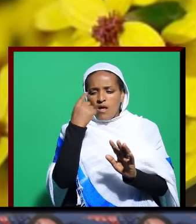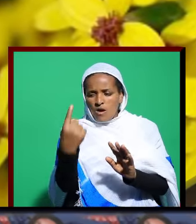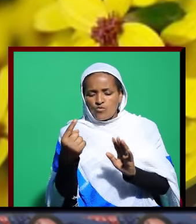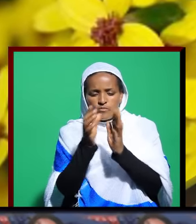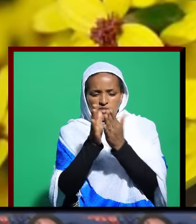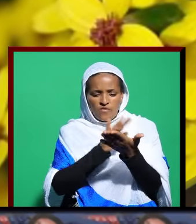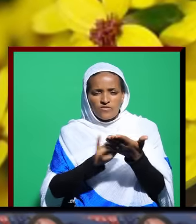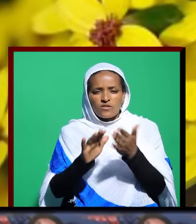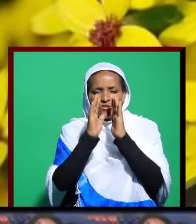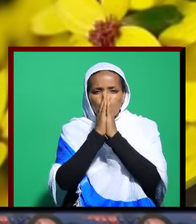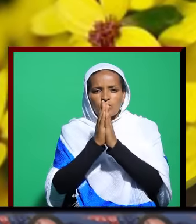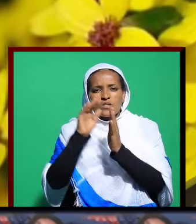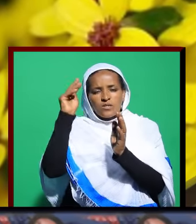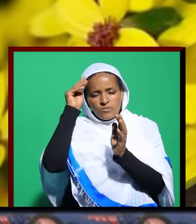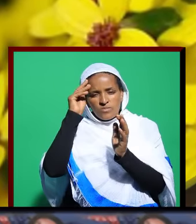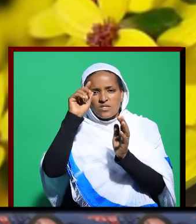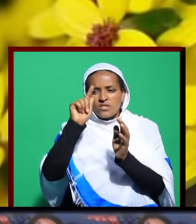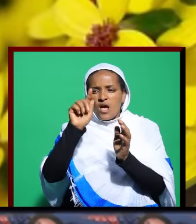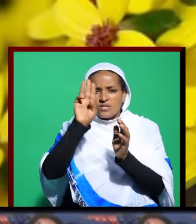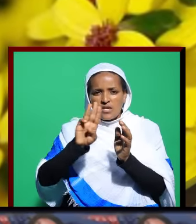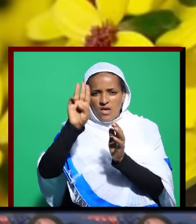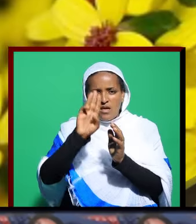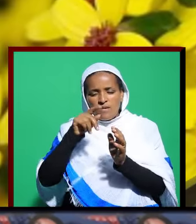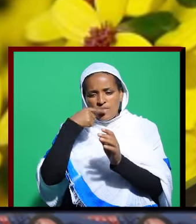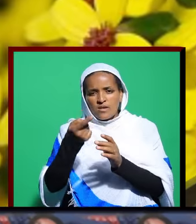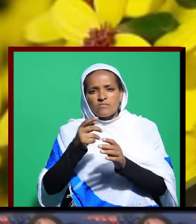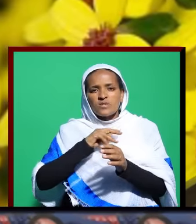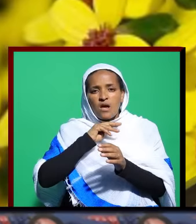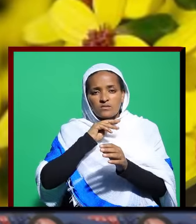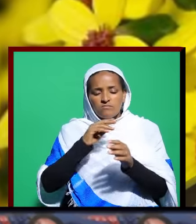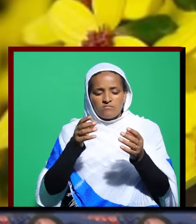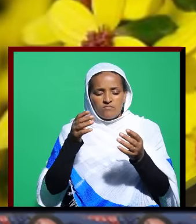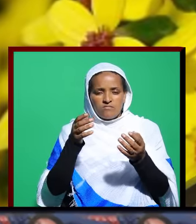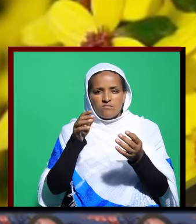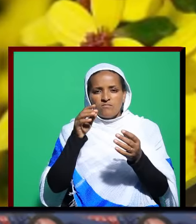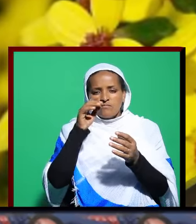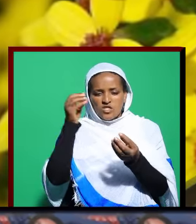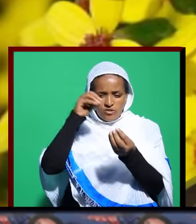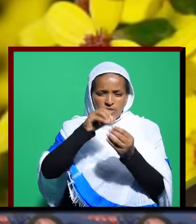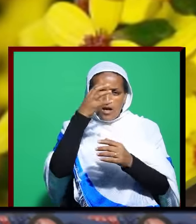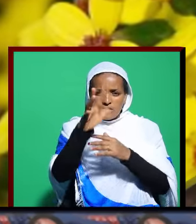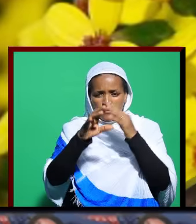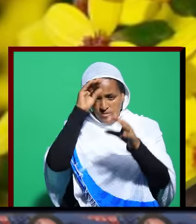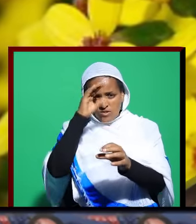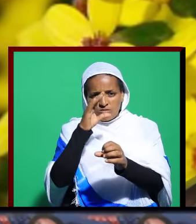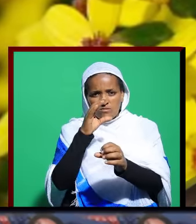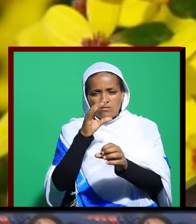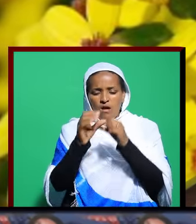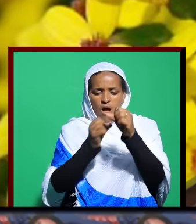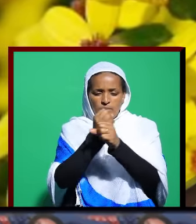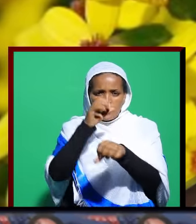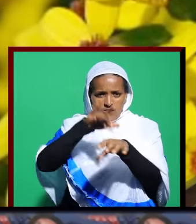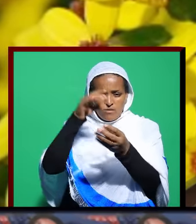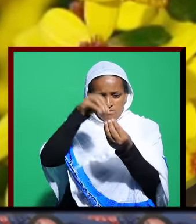በሰማንያ አሐዱ መጽሐፍ ቅዱስ ጸሎተ ምናሴ ብለን የምናነበው ምናሴን የሚያህል ታላቅ ሰው የወለደው በተጨመረለት 15 ዓመቱ ነው።